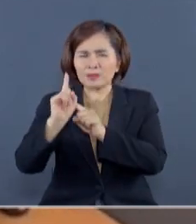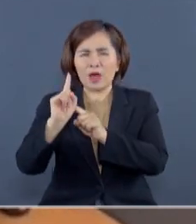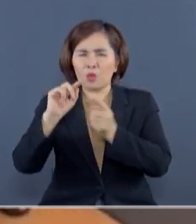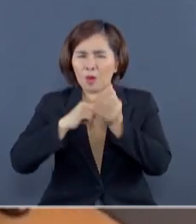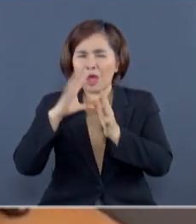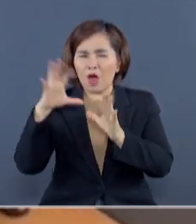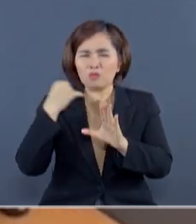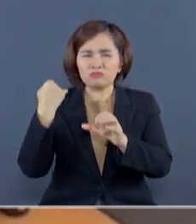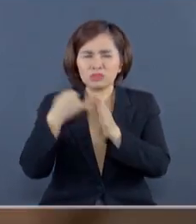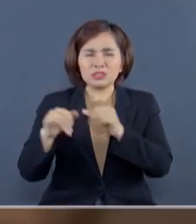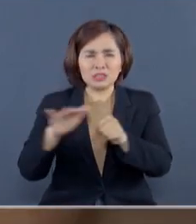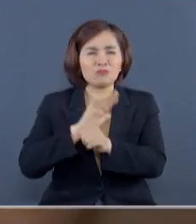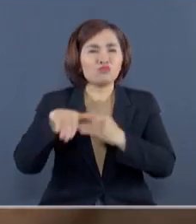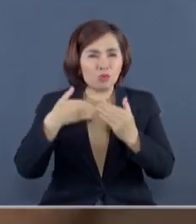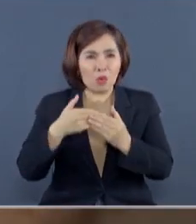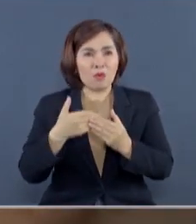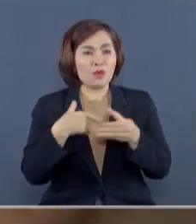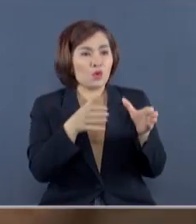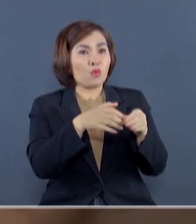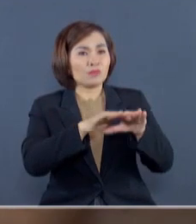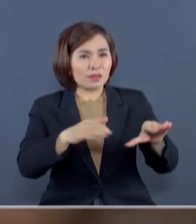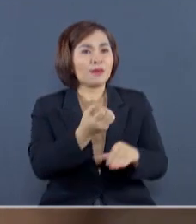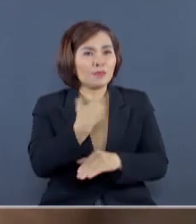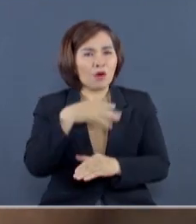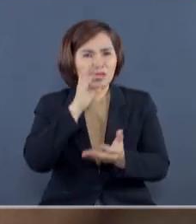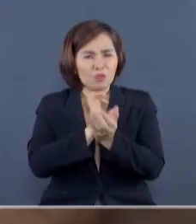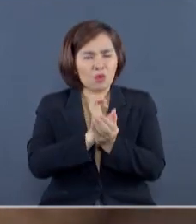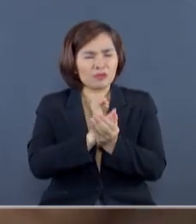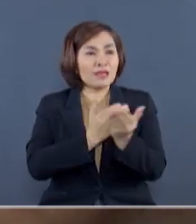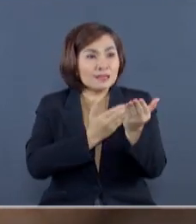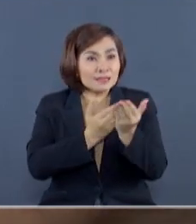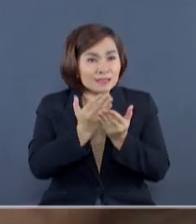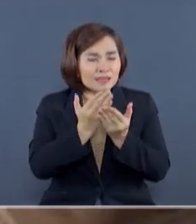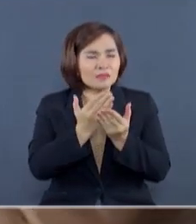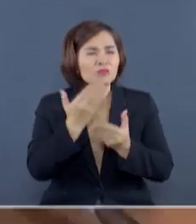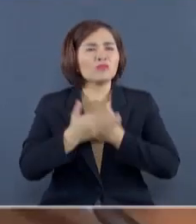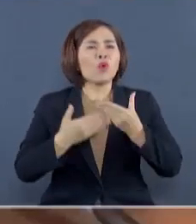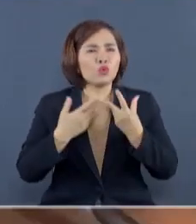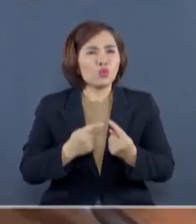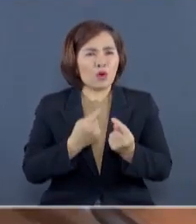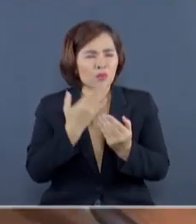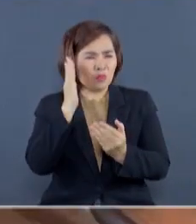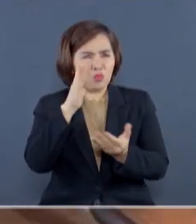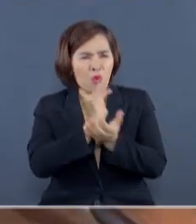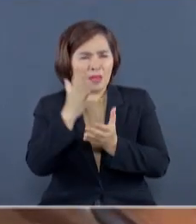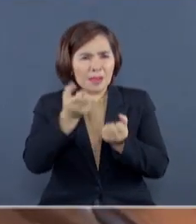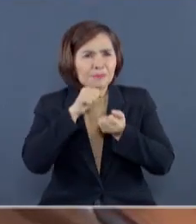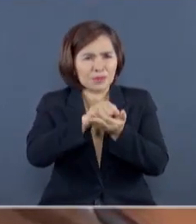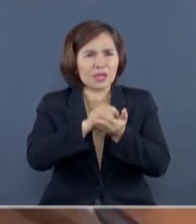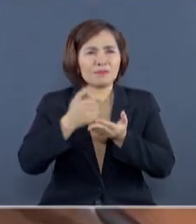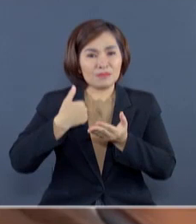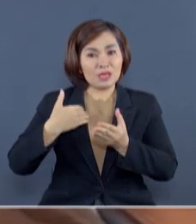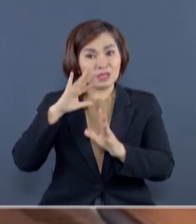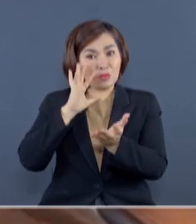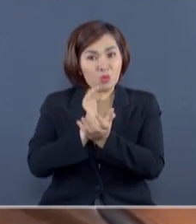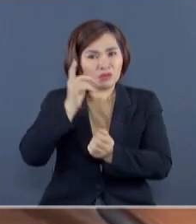ทั้งหมดนะคะส่วนที่เด็กๆอ้างว่าเนี่ยตำรวจก็มาซื้อบริการเองเรื่องนี้ยังไม่มีข้อมูลยืนยันนะคะว่าเป็นต